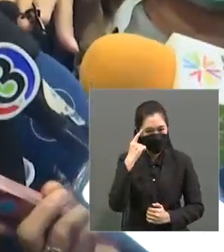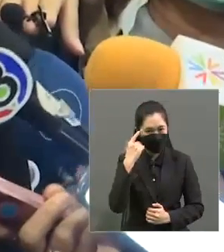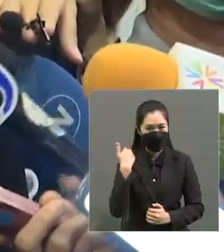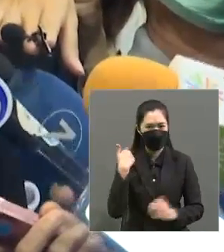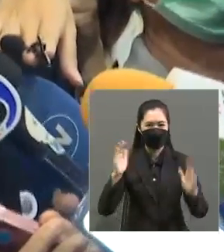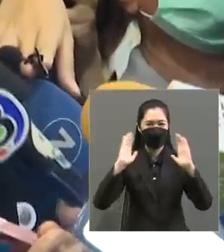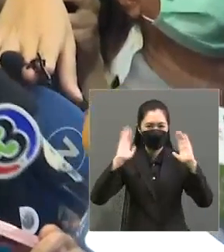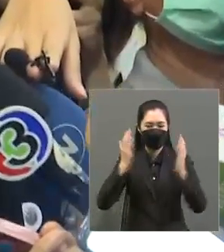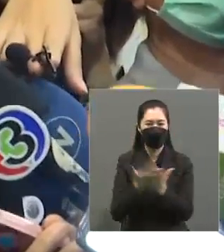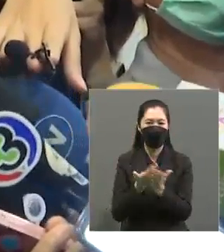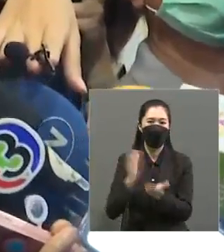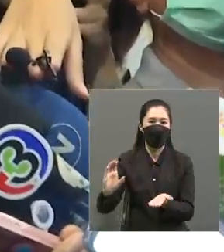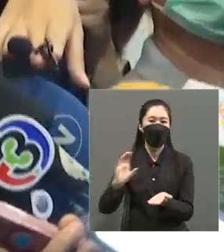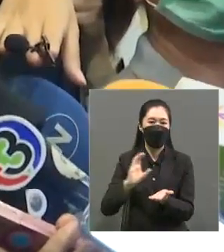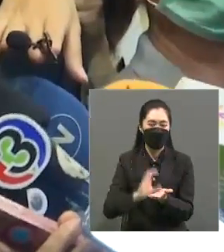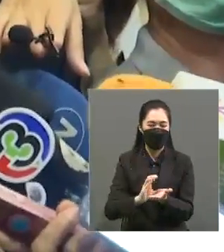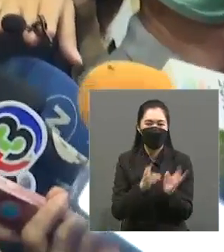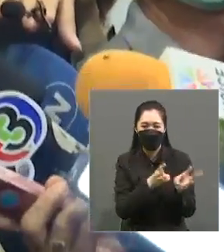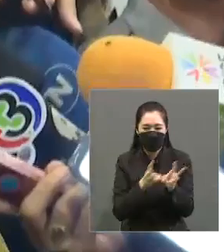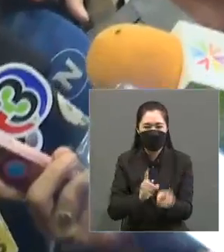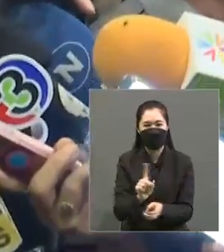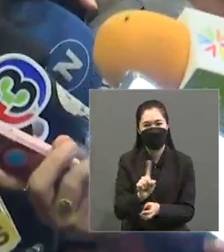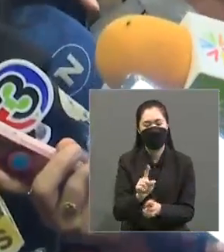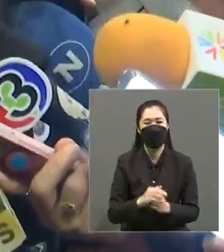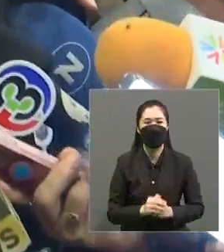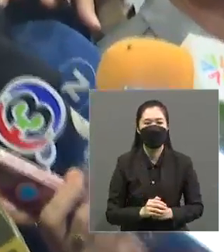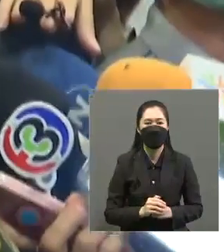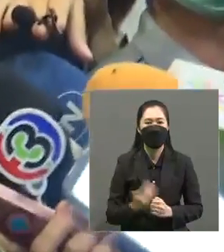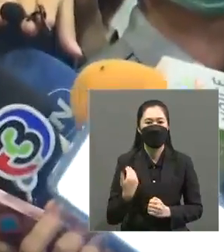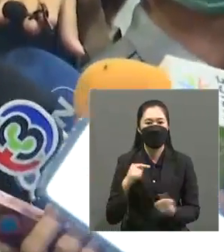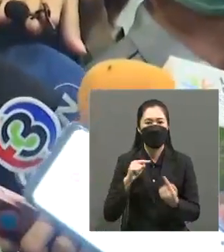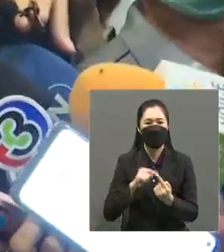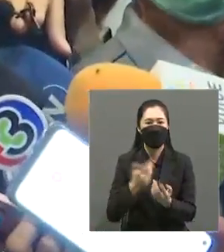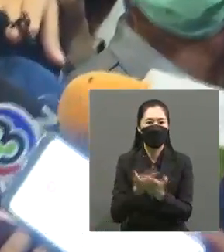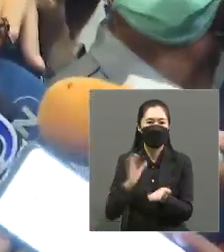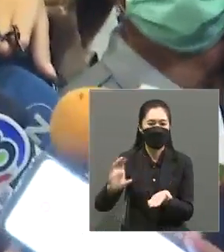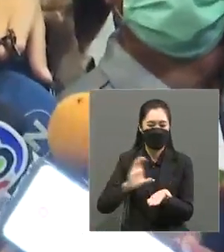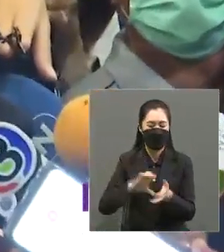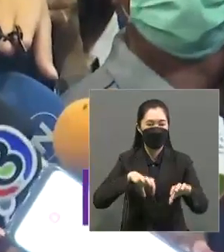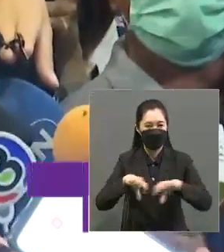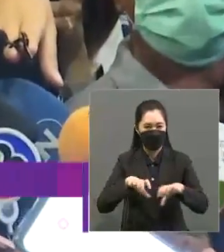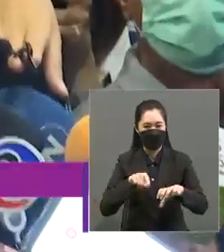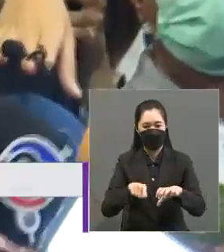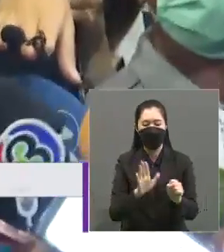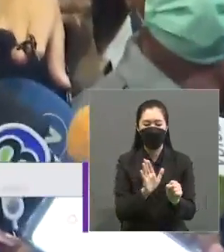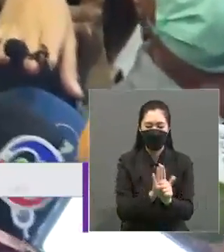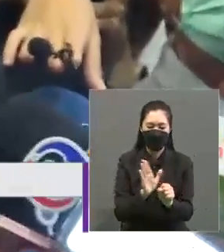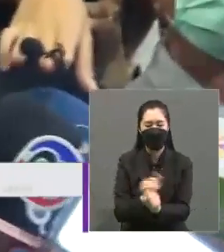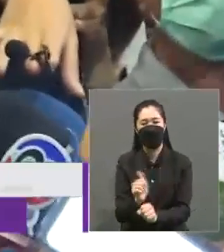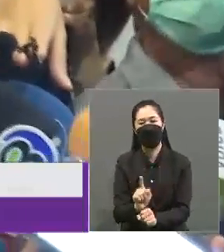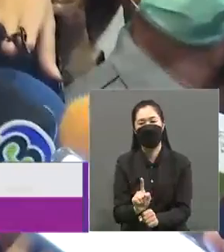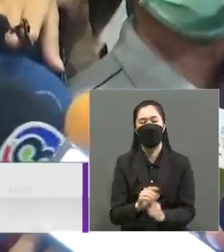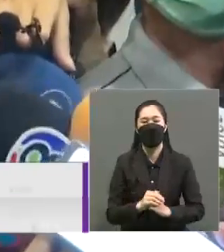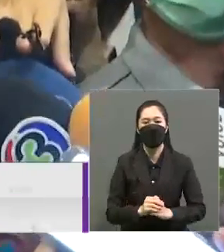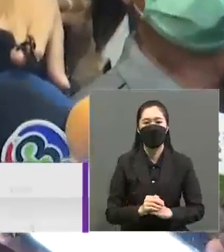ไปงบมารไปอย่างไรมันไม่ใช่เรื่องไม่ไว้วางใจไม่เรื่องการไปงบมารเราเหมาะสมไม่เหมาะสมนะครับไม่เหมาะสม